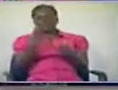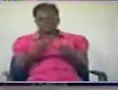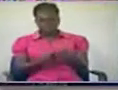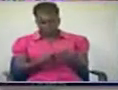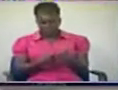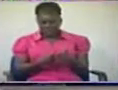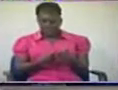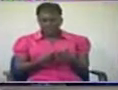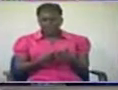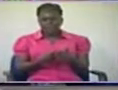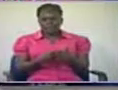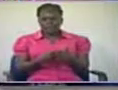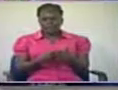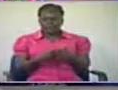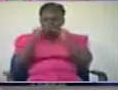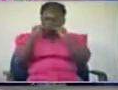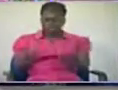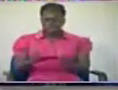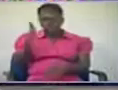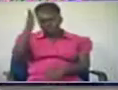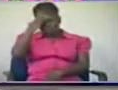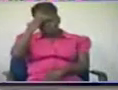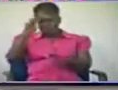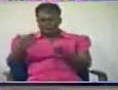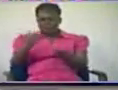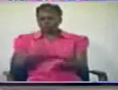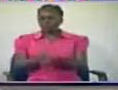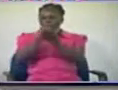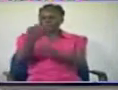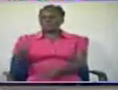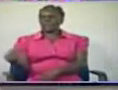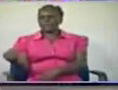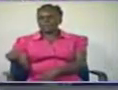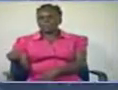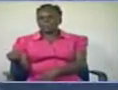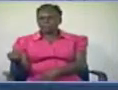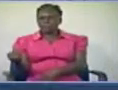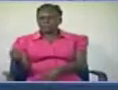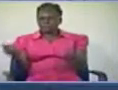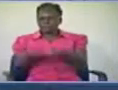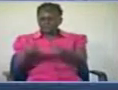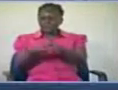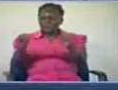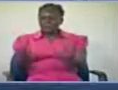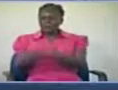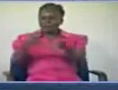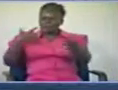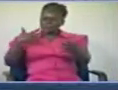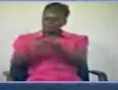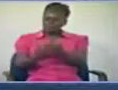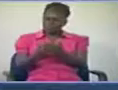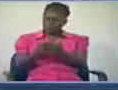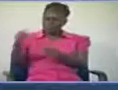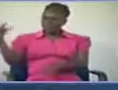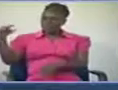inawapa walimu ule uwezo wa kujua jinsi ambavyo watasaidia mwanafunzi. Na hivyo itafanyika mpaka grade 9.